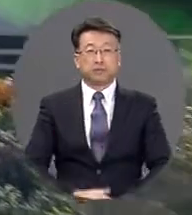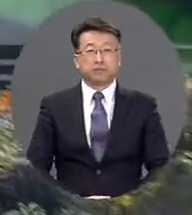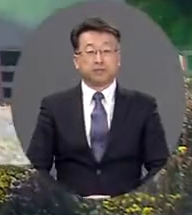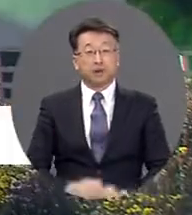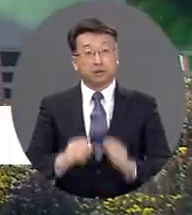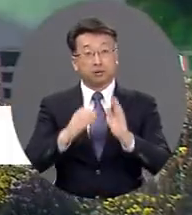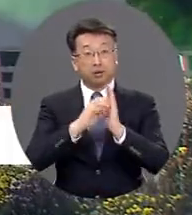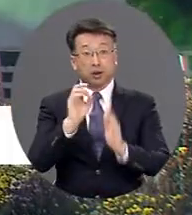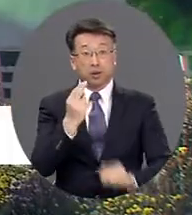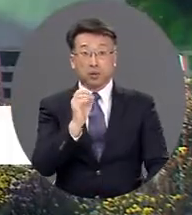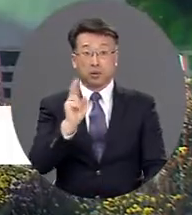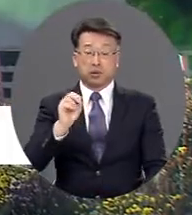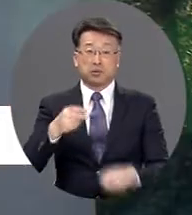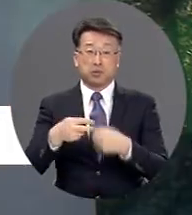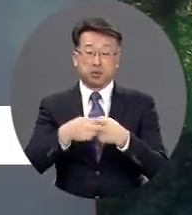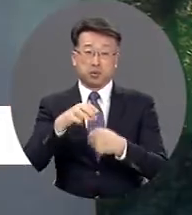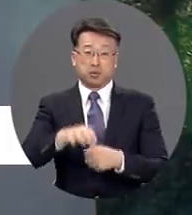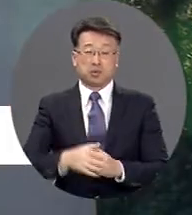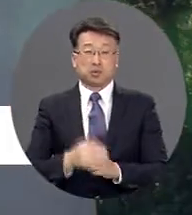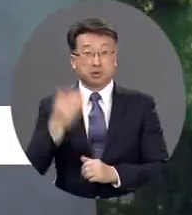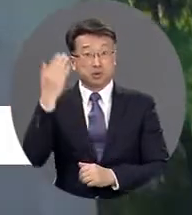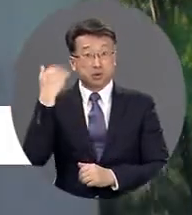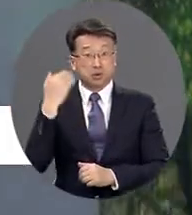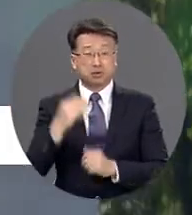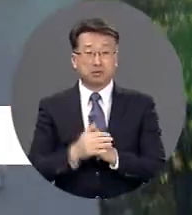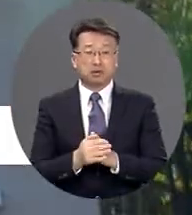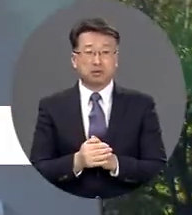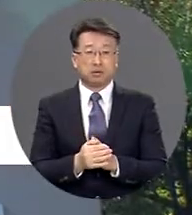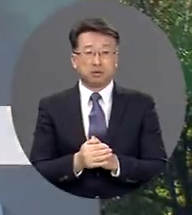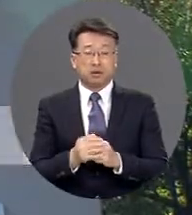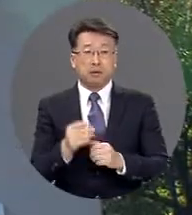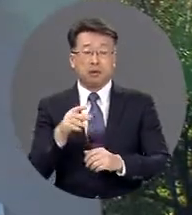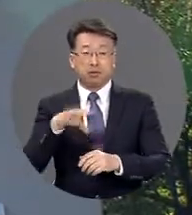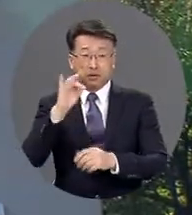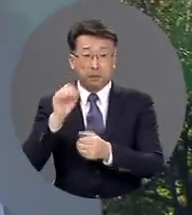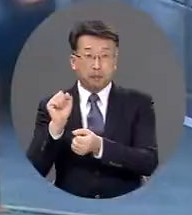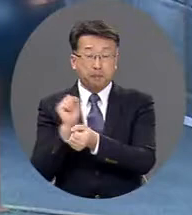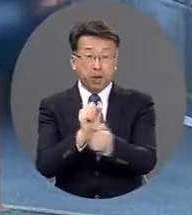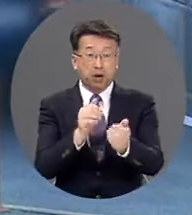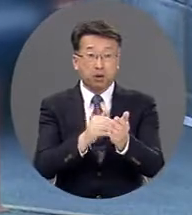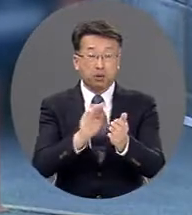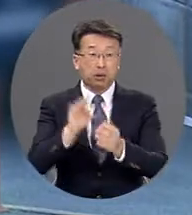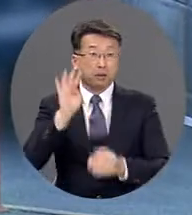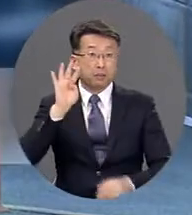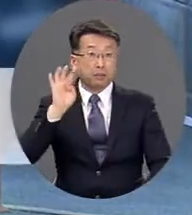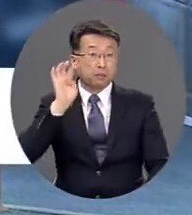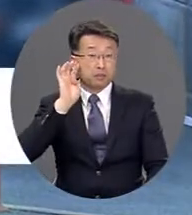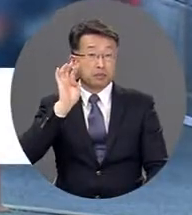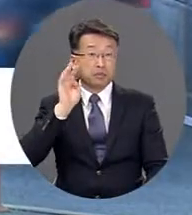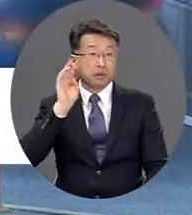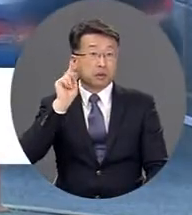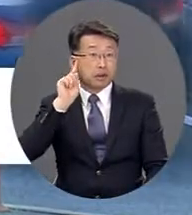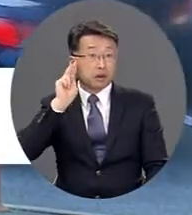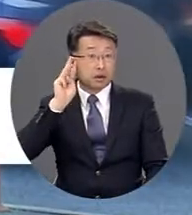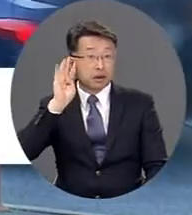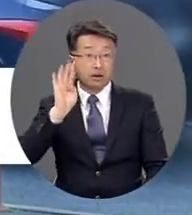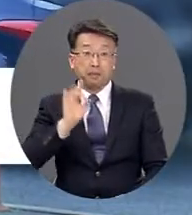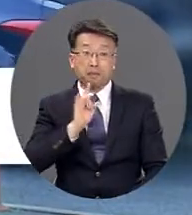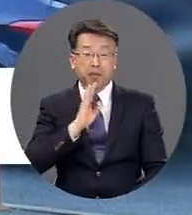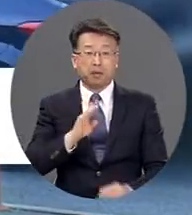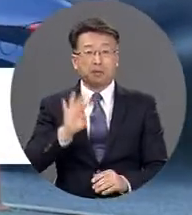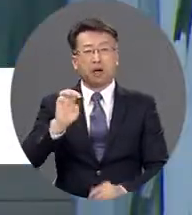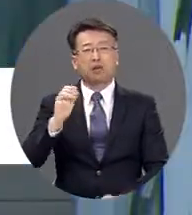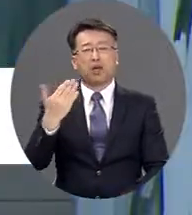거제 한 요양병원. 지난달 29일 첫 확진자가 나온 뒤 나흘 만에 49명이 코로나19에